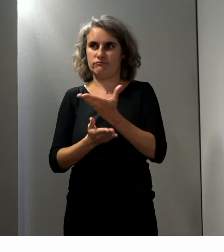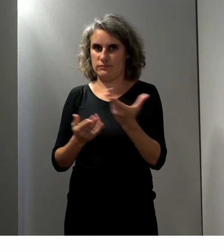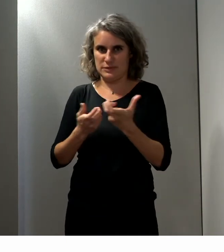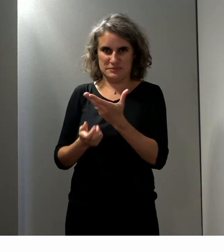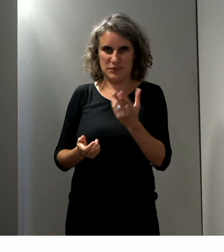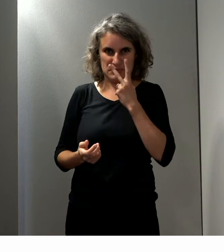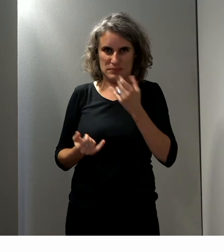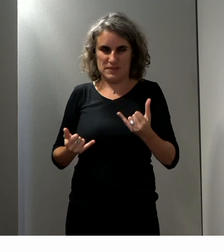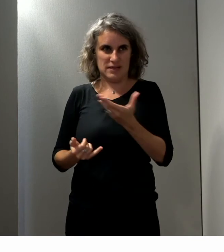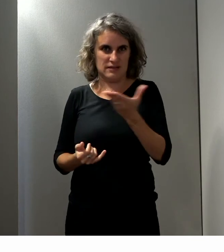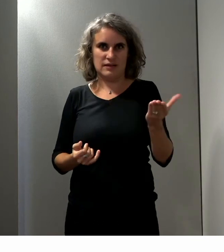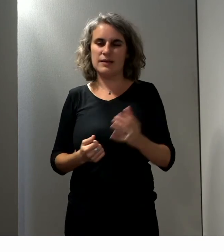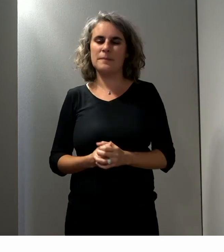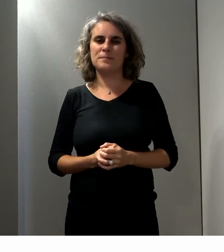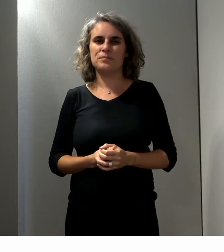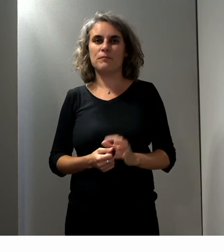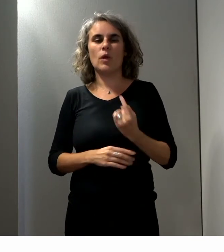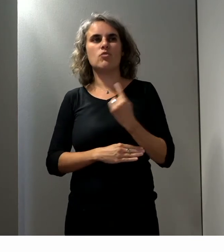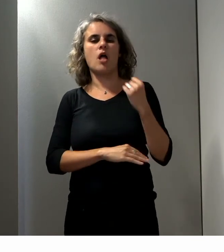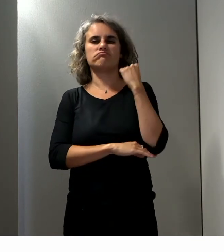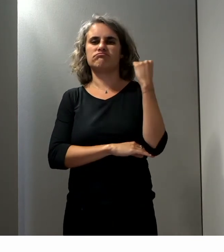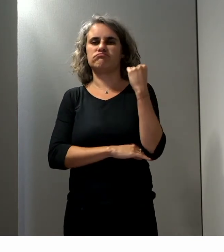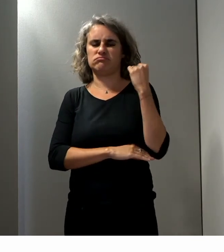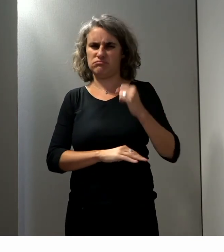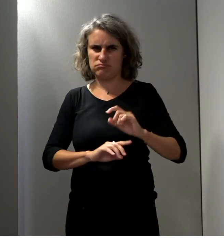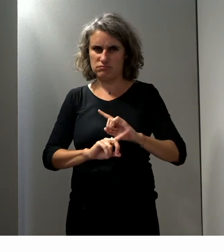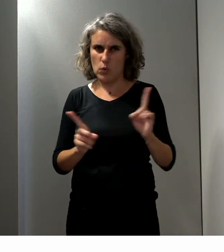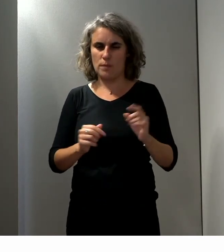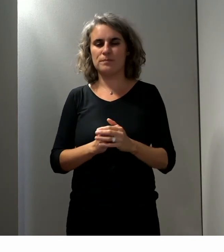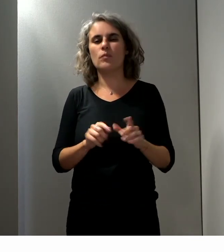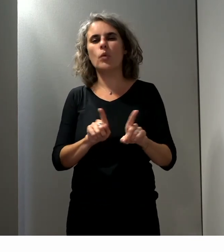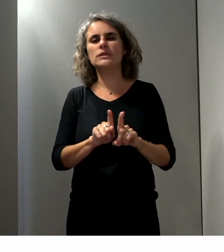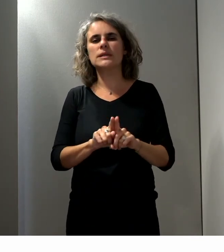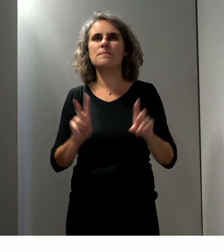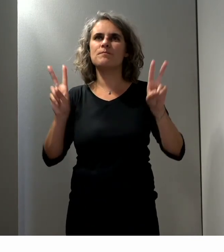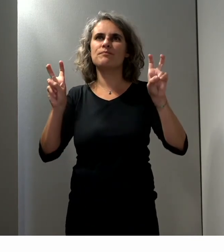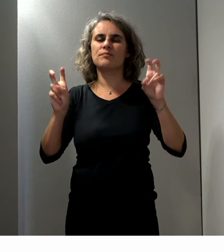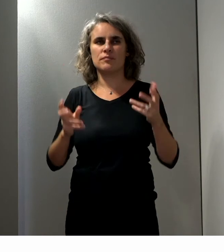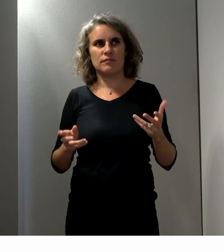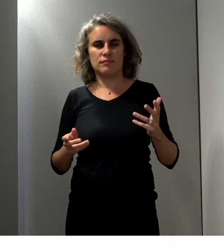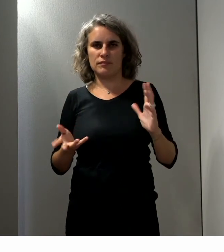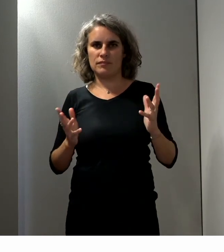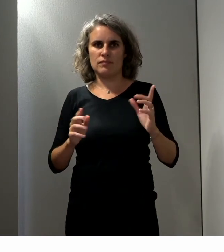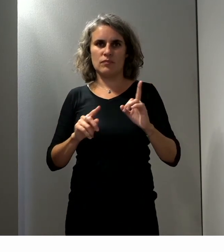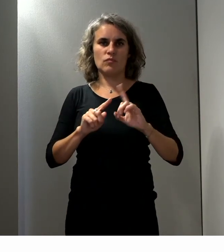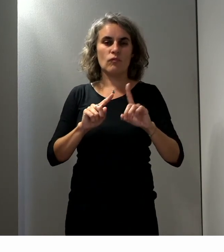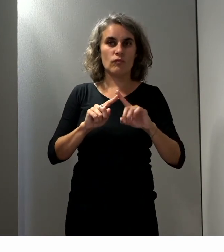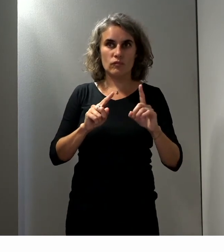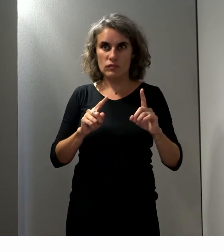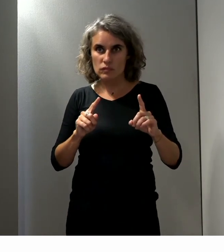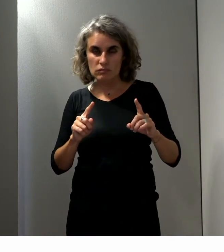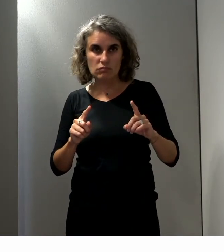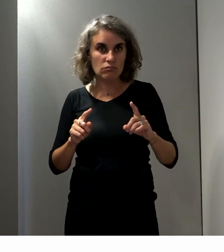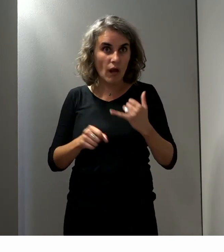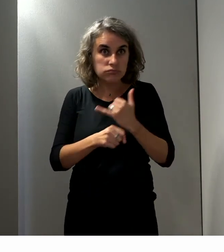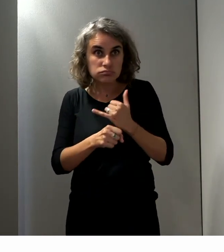Certains sont autour de la table. Il ne faut pas rester seul. Il ne faut pas rester aussi dans la méconnaissance de ce qui peut à un moment donné être